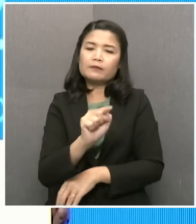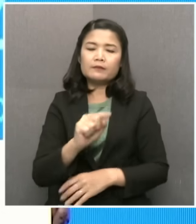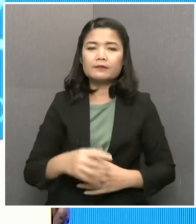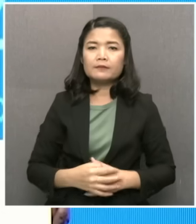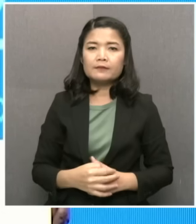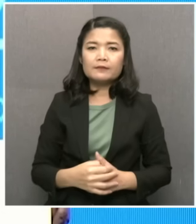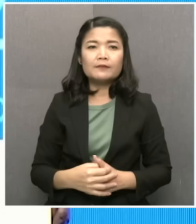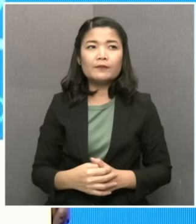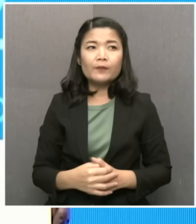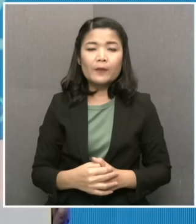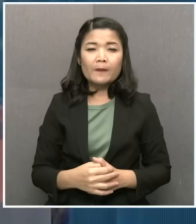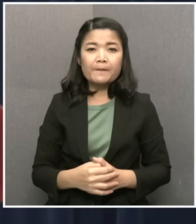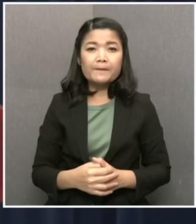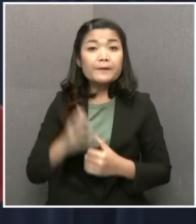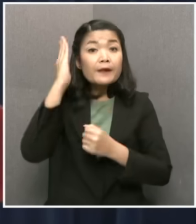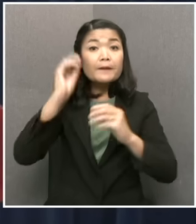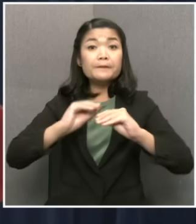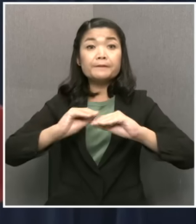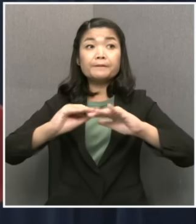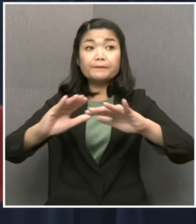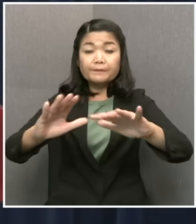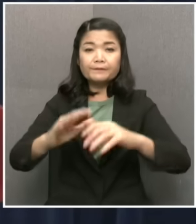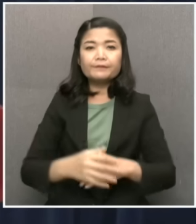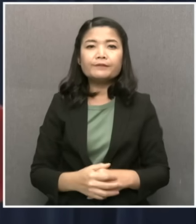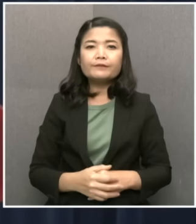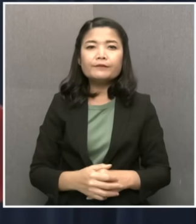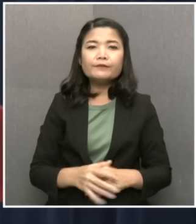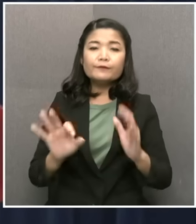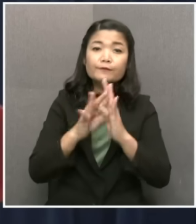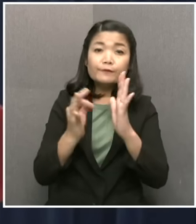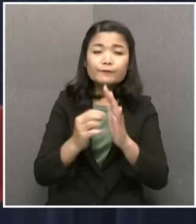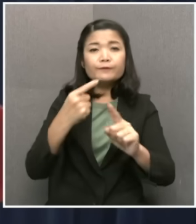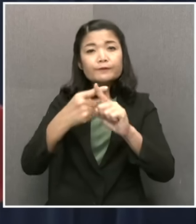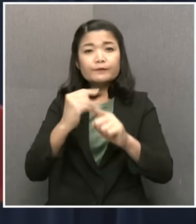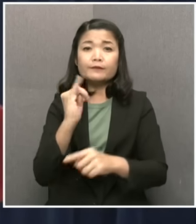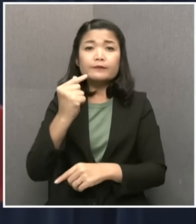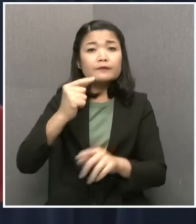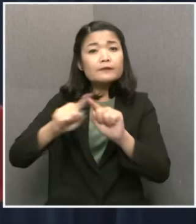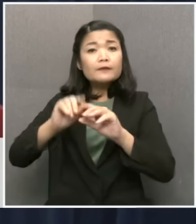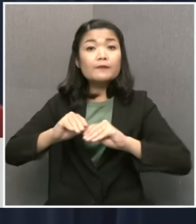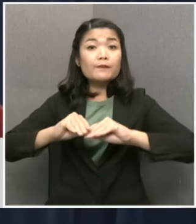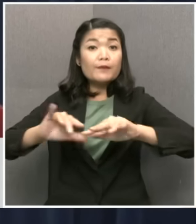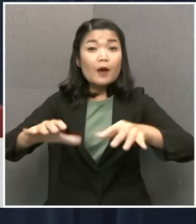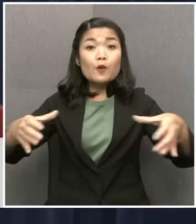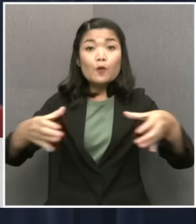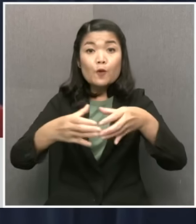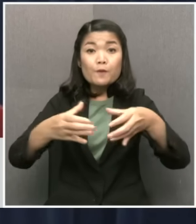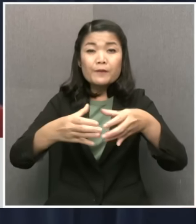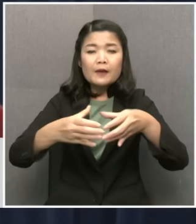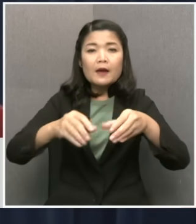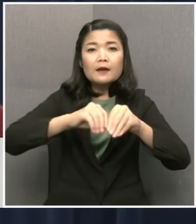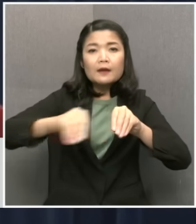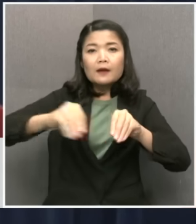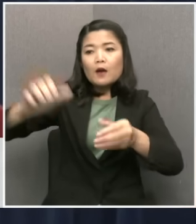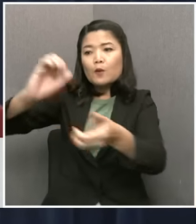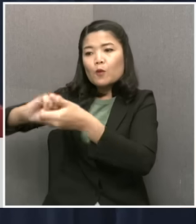ขณะที่มีการแถลงการเผยแพร่ในสื่อสังคมออนไลน์กลุ่มฮูตีพันธมิตรของกลุ่มฮามาสและอิหร่านใน